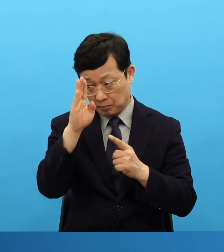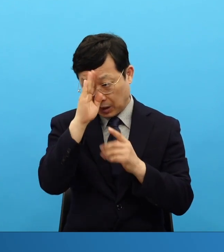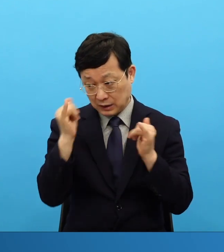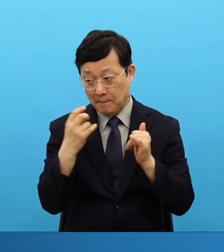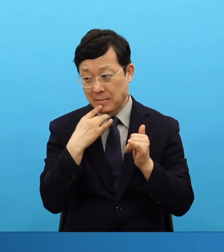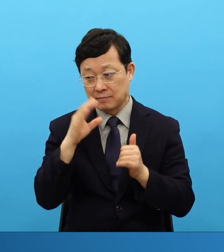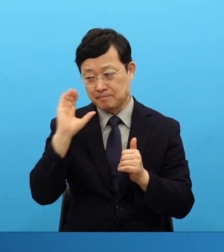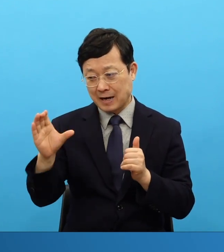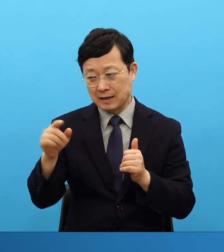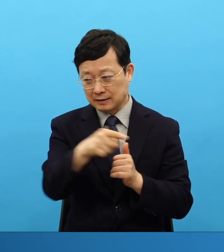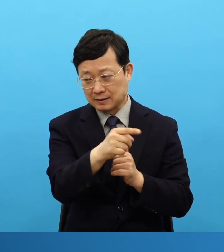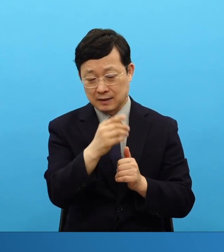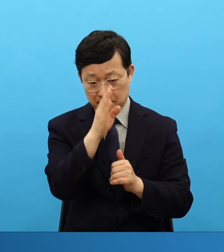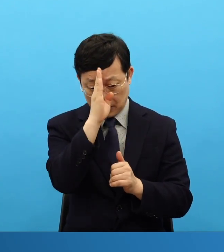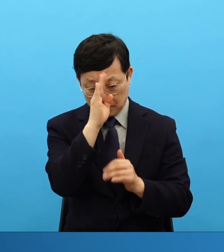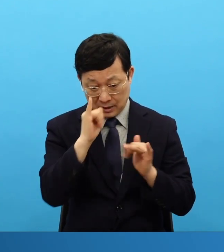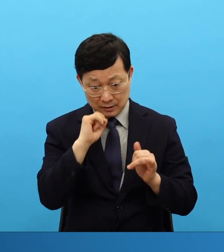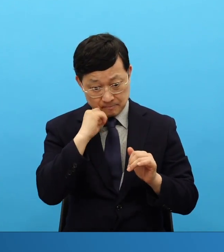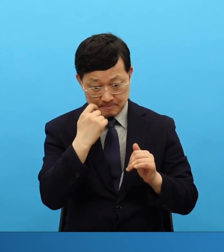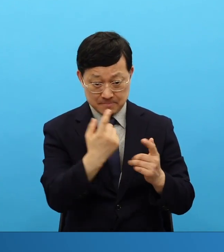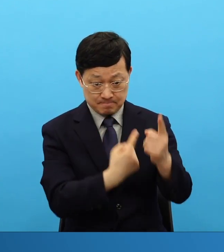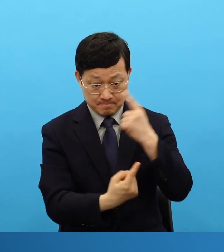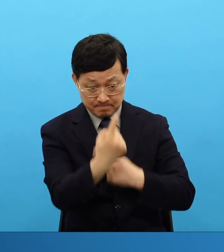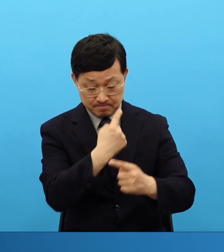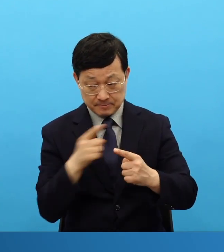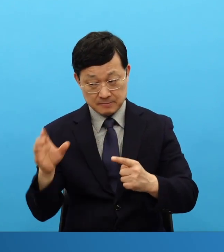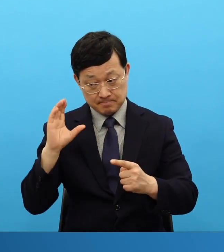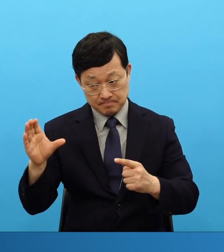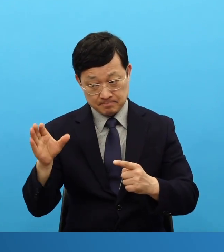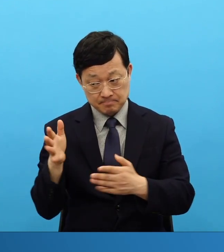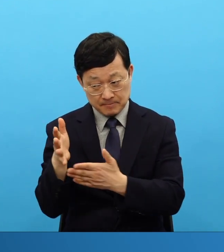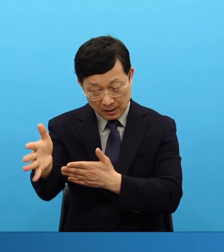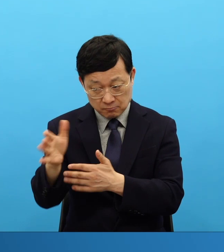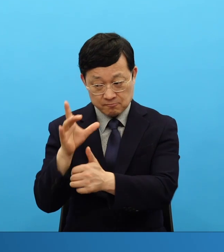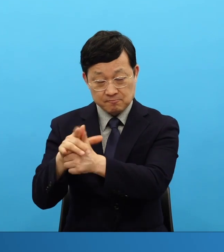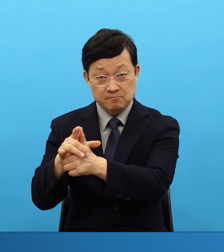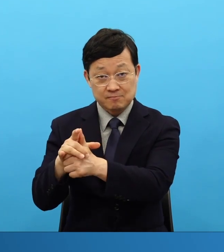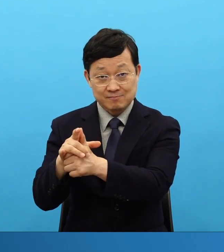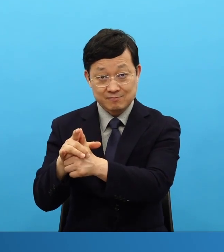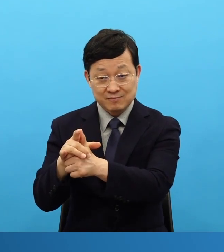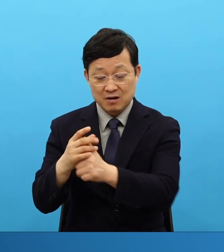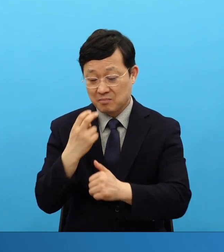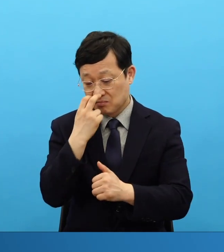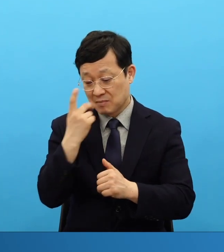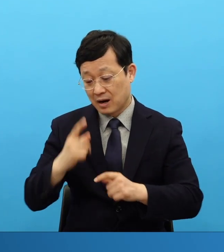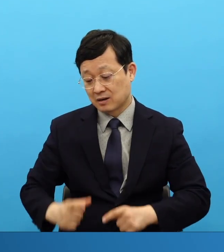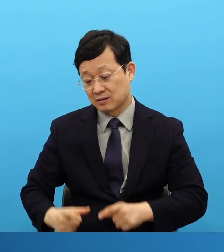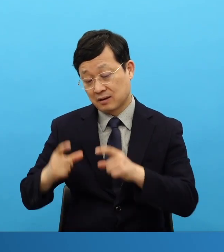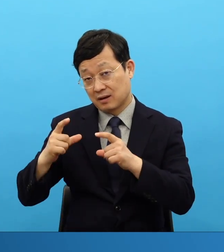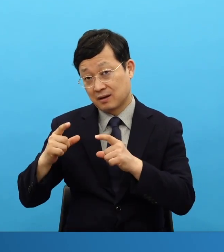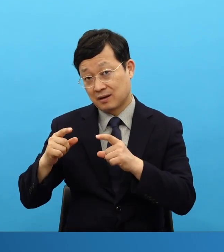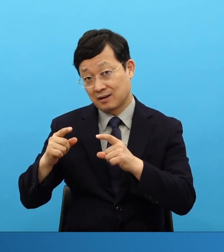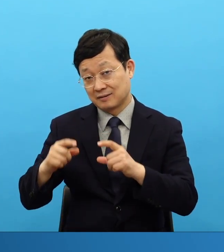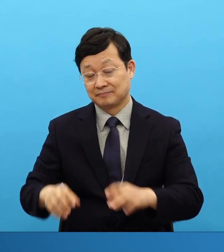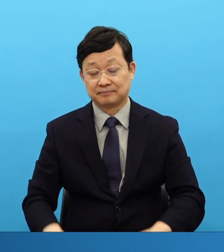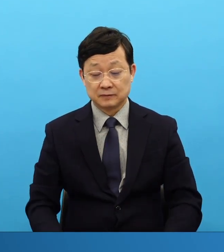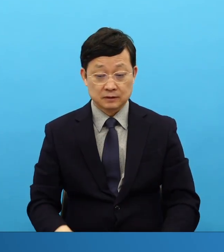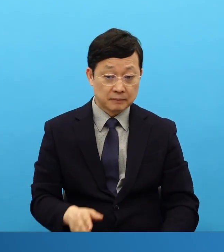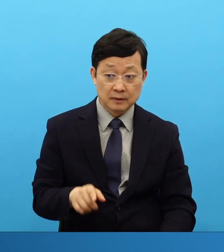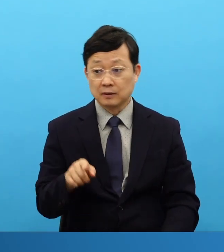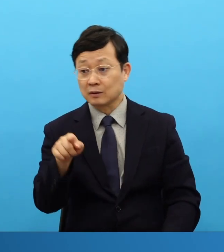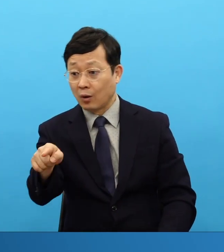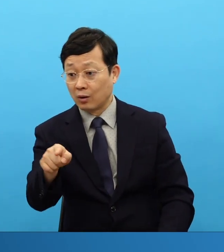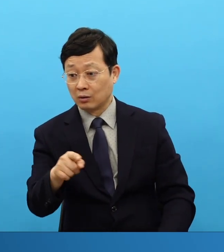just raise up one person. You have to raise up another person to go and meet and check with people who are sick or diseased. 너는 무너진 가정들만